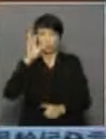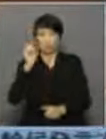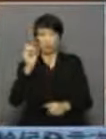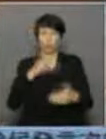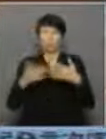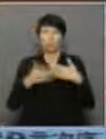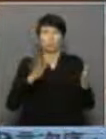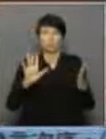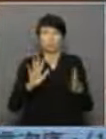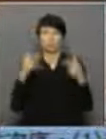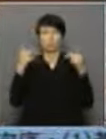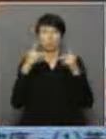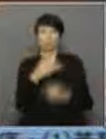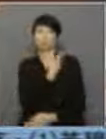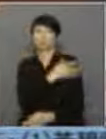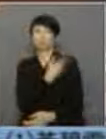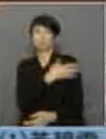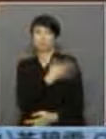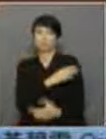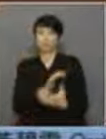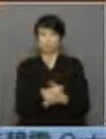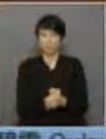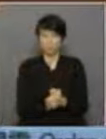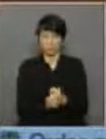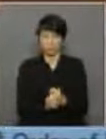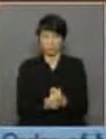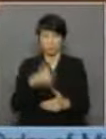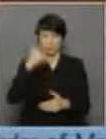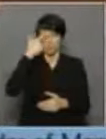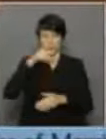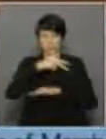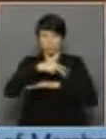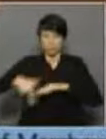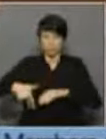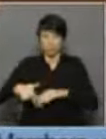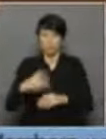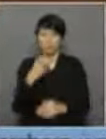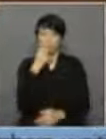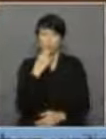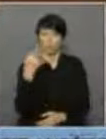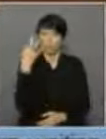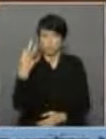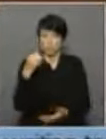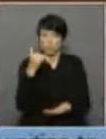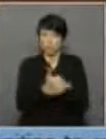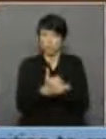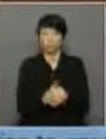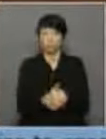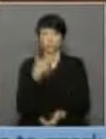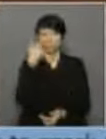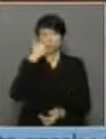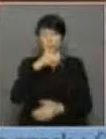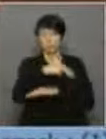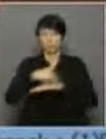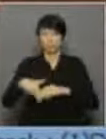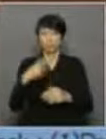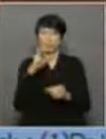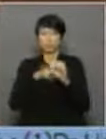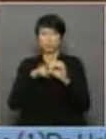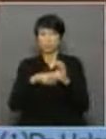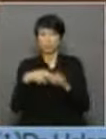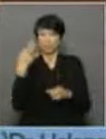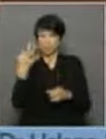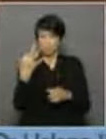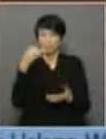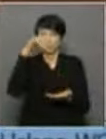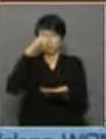屯門話之你，喂屯新界東有三席噶嘛，新界西有三席噶嘛，咁又好奇怪啦！如果從政治